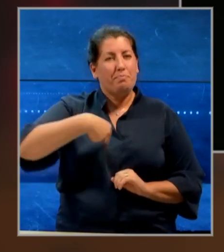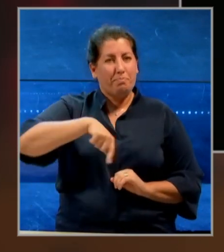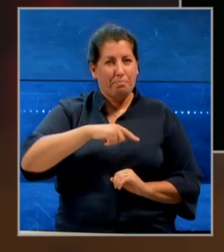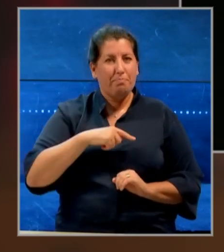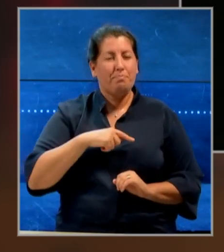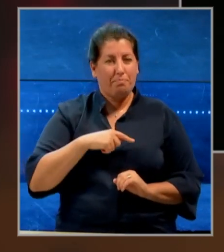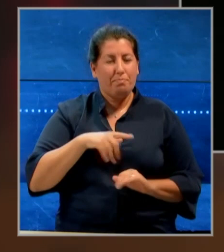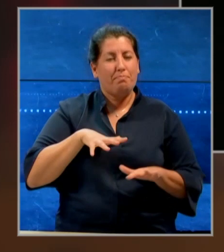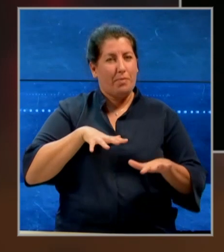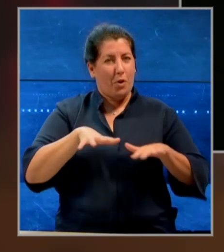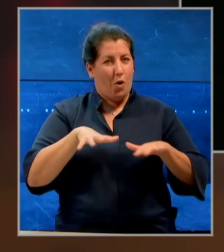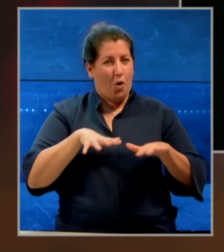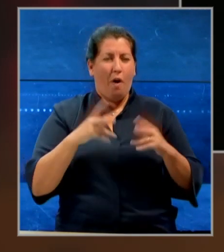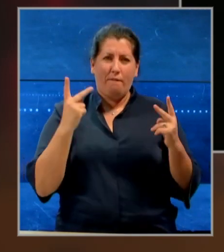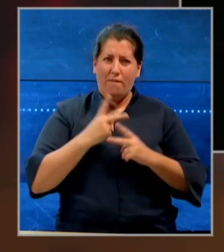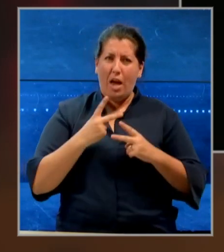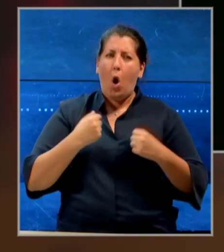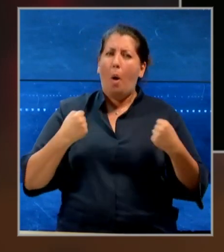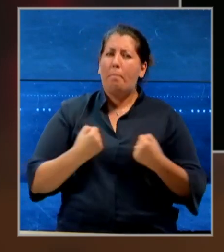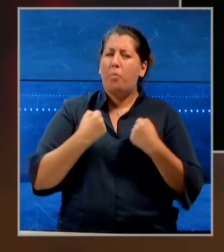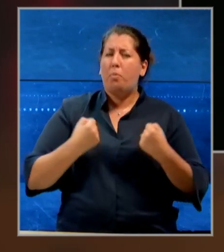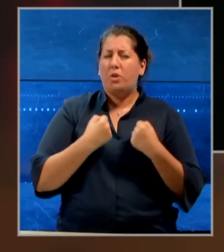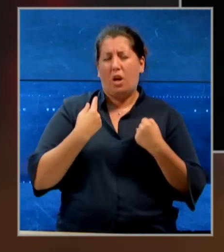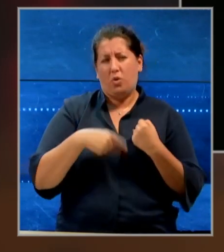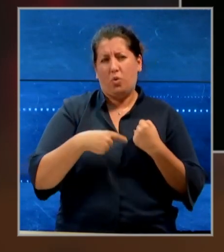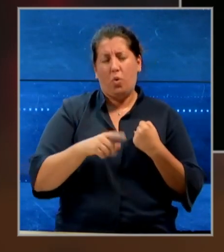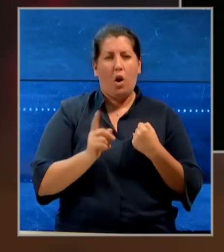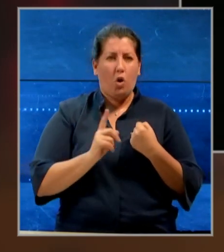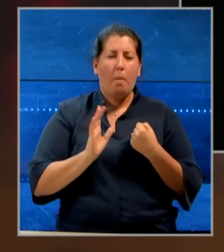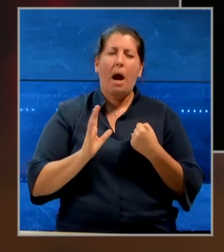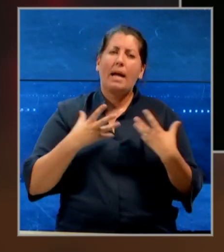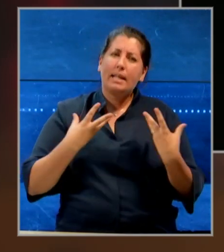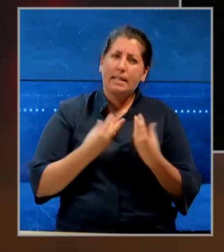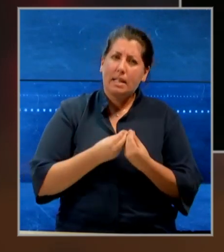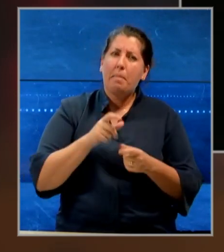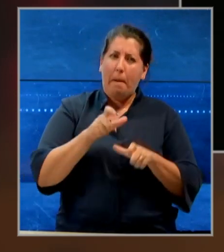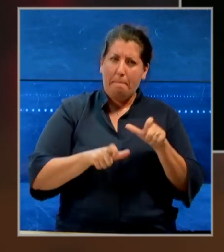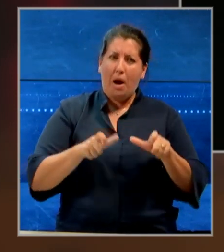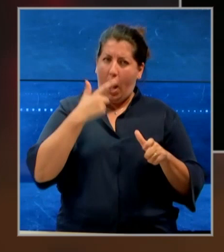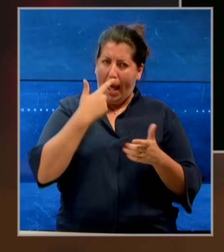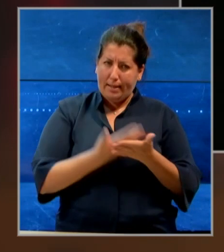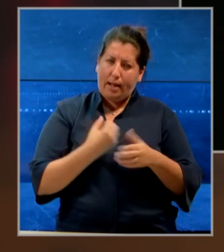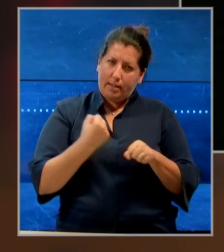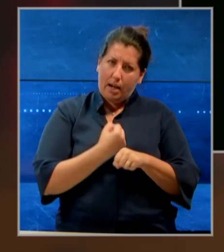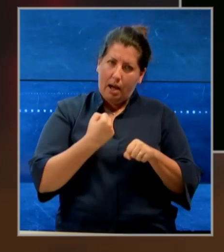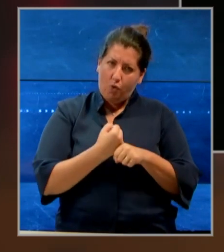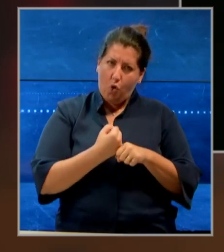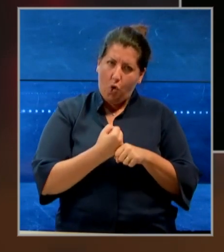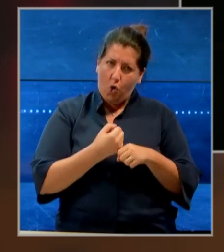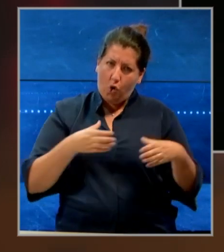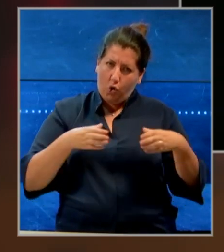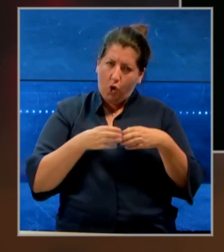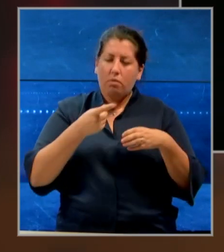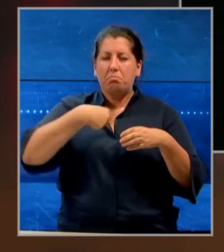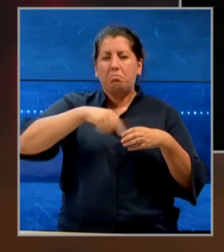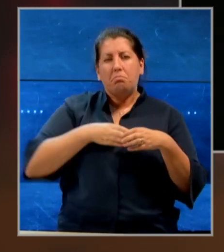certo fare pubblicità di tutto quello, però con le persone preposte siamo andati dove dovevamo andare per avere dei